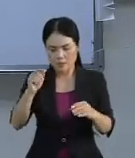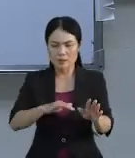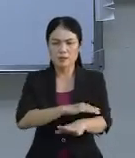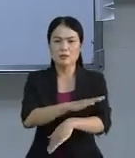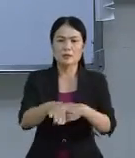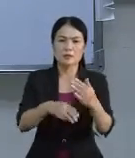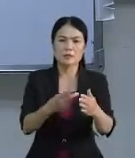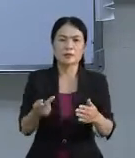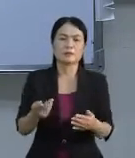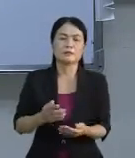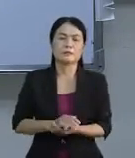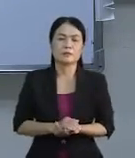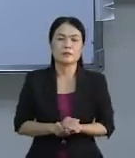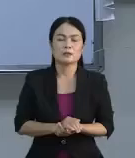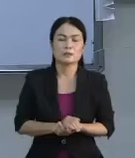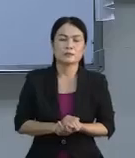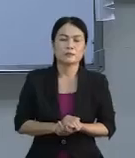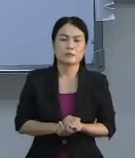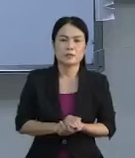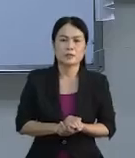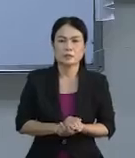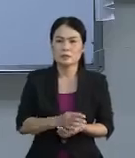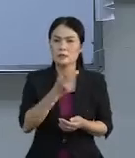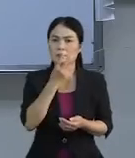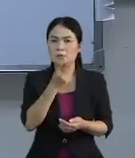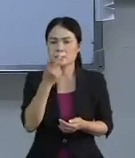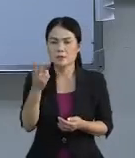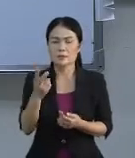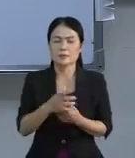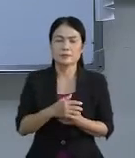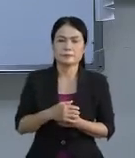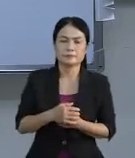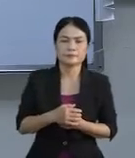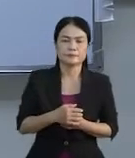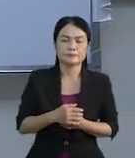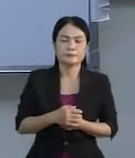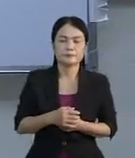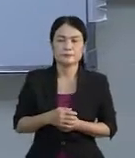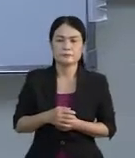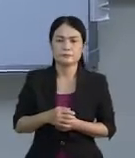tại mặt đòn ta lấy dương sang kẹt mới